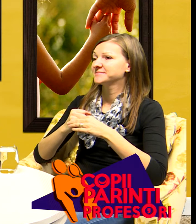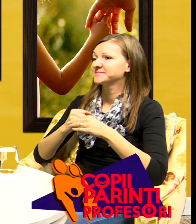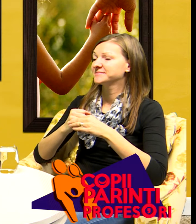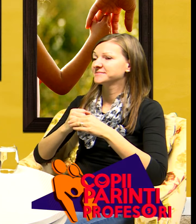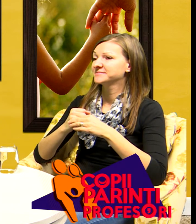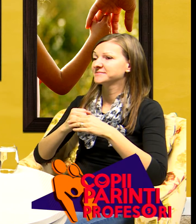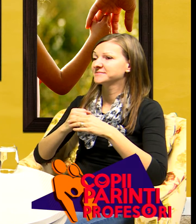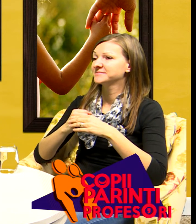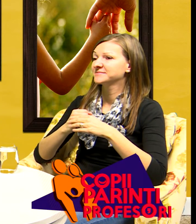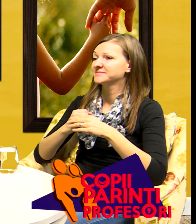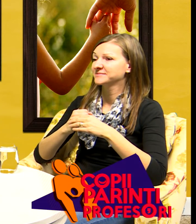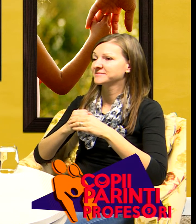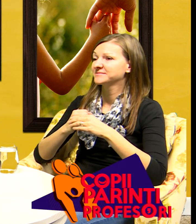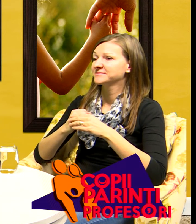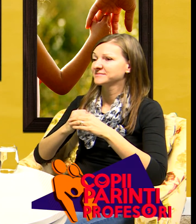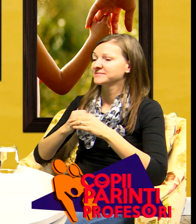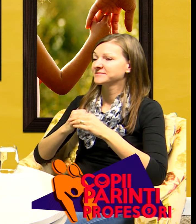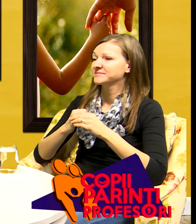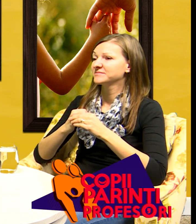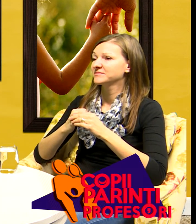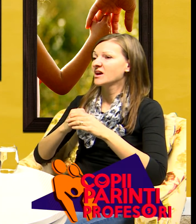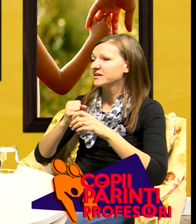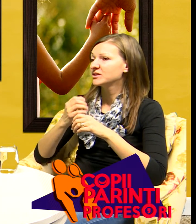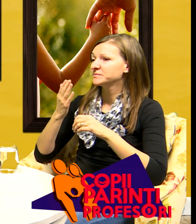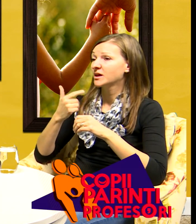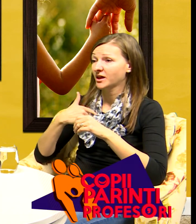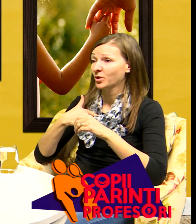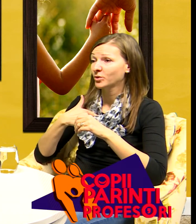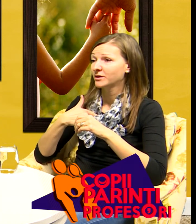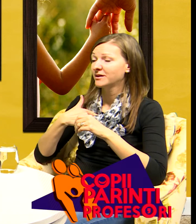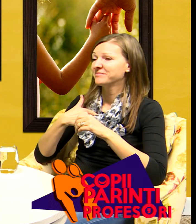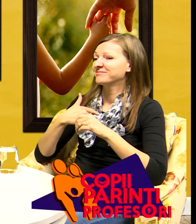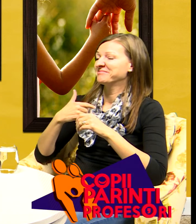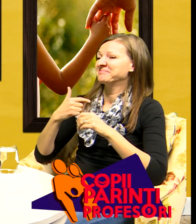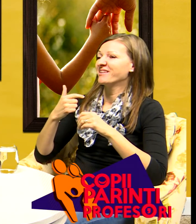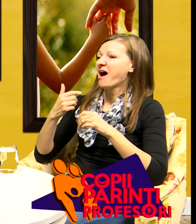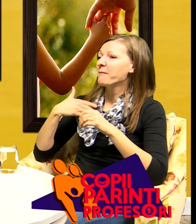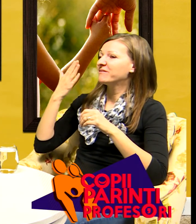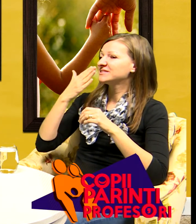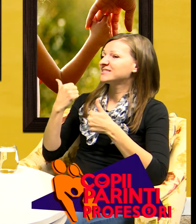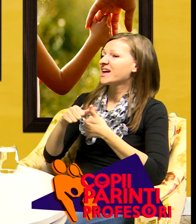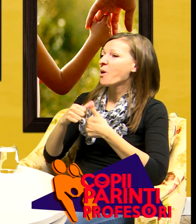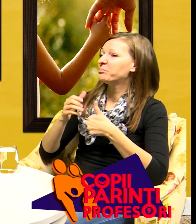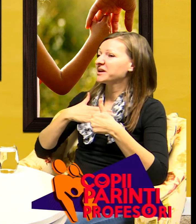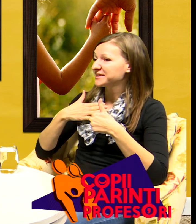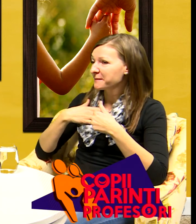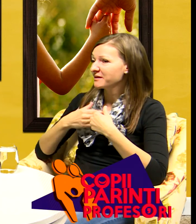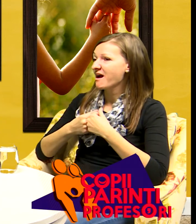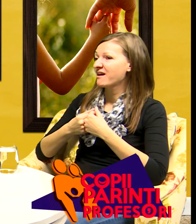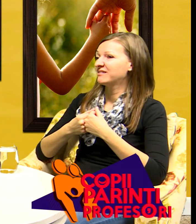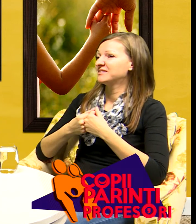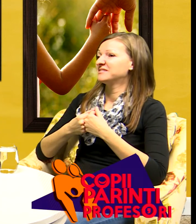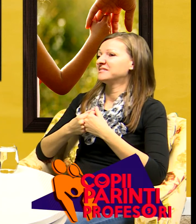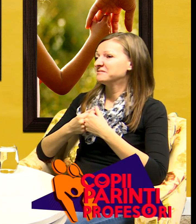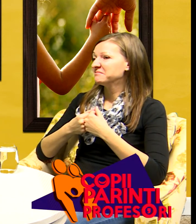la grădiniță. Maria a Cum ai făcut învățat școală semnele? normală. Cum? Tu, cum ai învățat semnele?